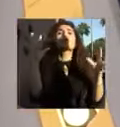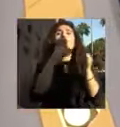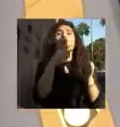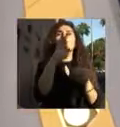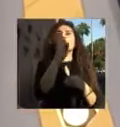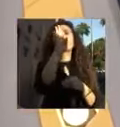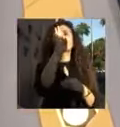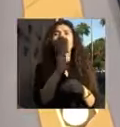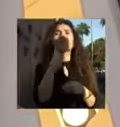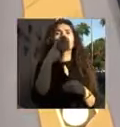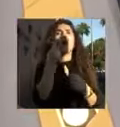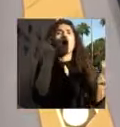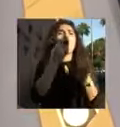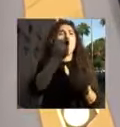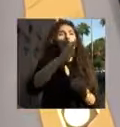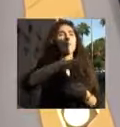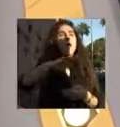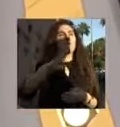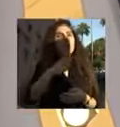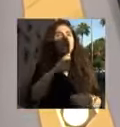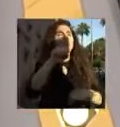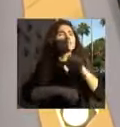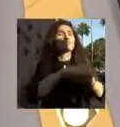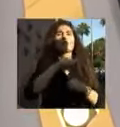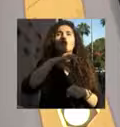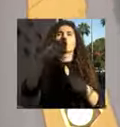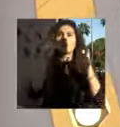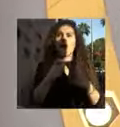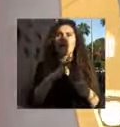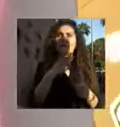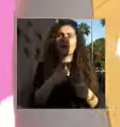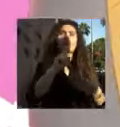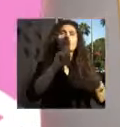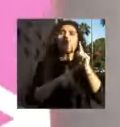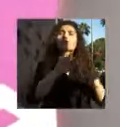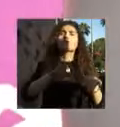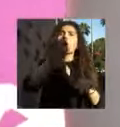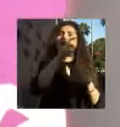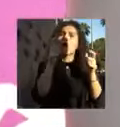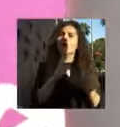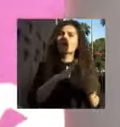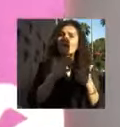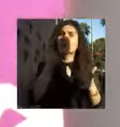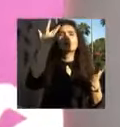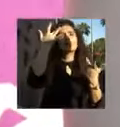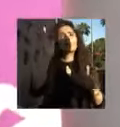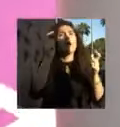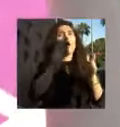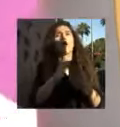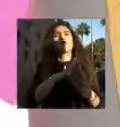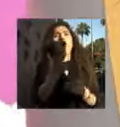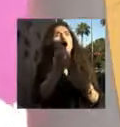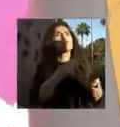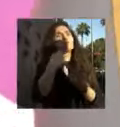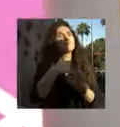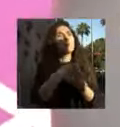araçlık otopark var. Bisiklet park yerleri var. Sosyal alanlar var. Kültür alanları var. Alışveriş merkezleri